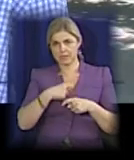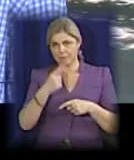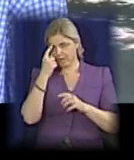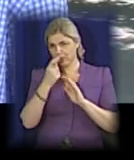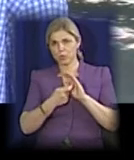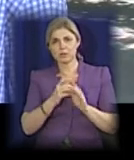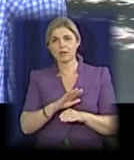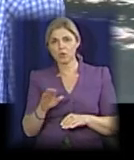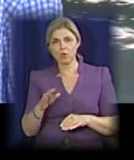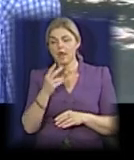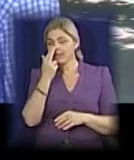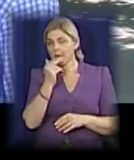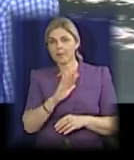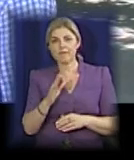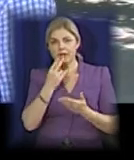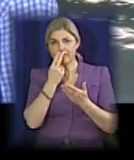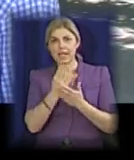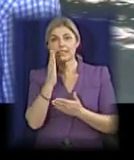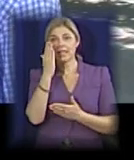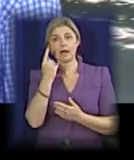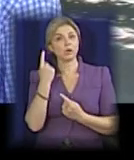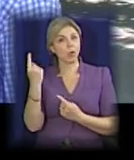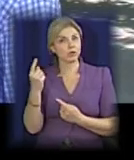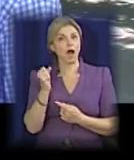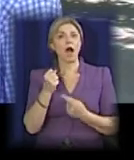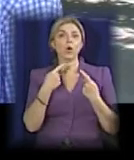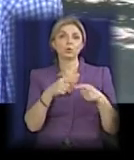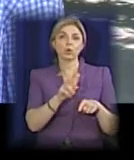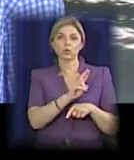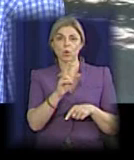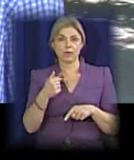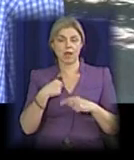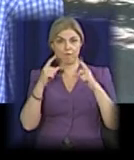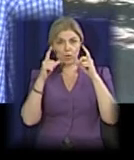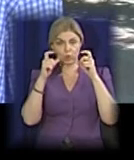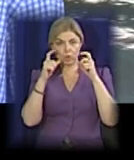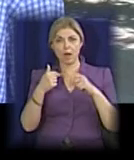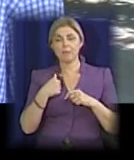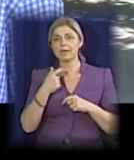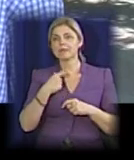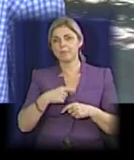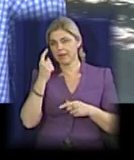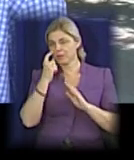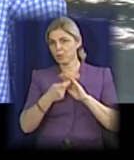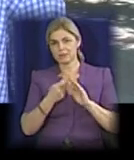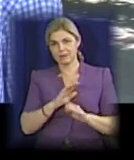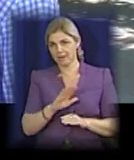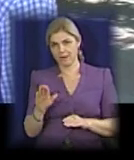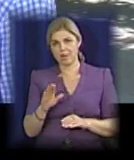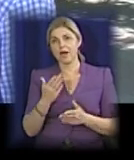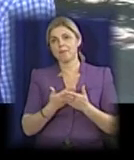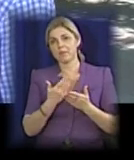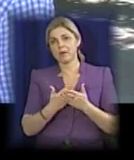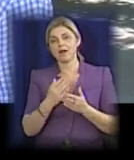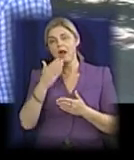впізнають. Тобто ми звикли бачити себе в дзеркало одними, і коли інший хтось нас фотографує, ми себе не впізнаємо. Тому що, скажімо,